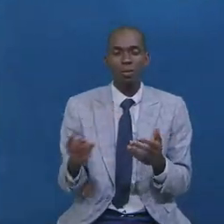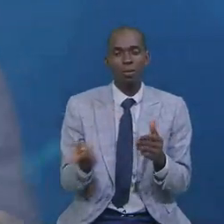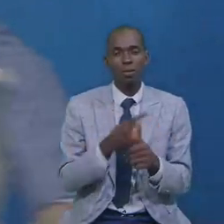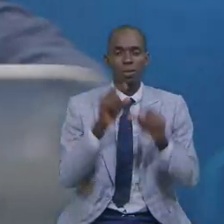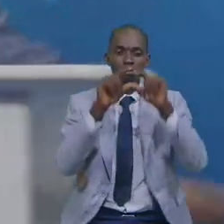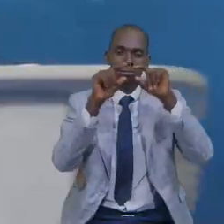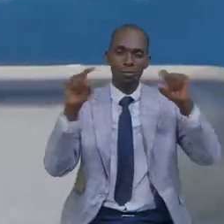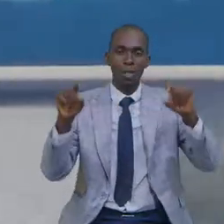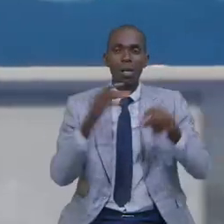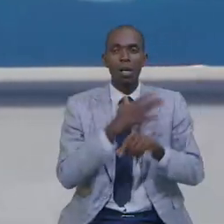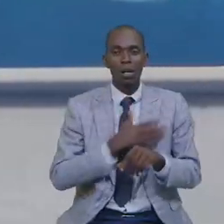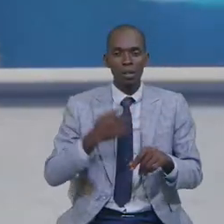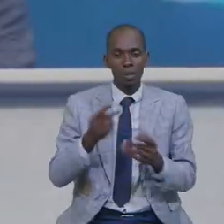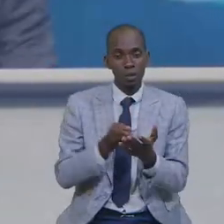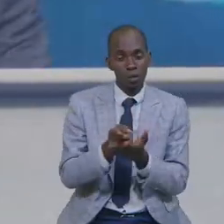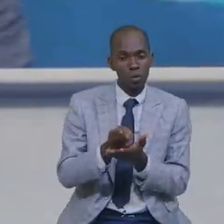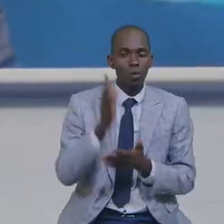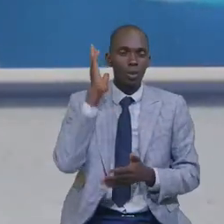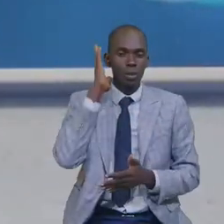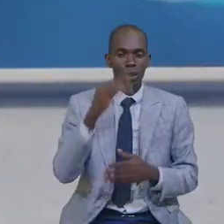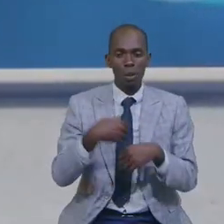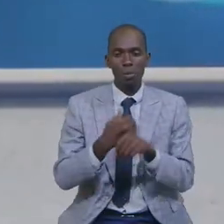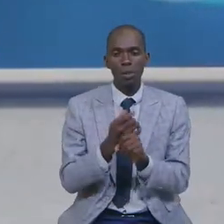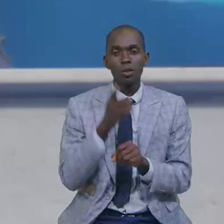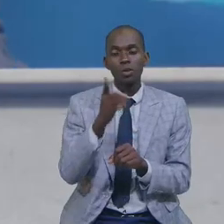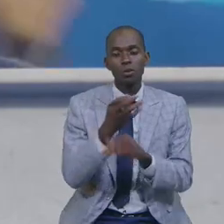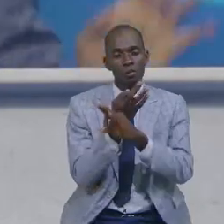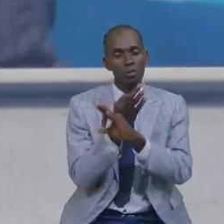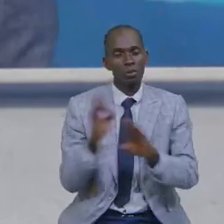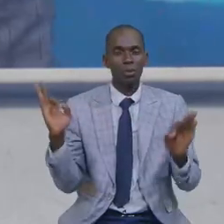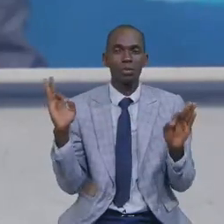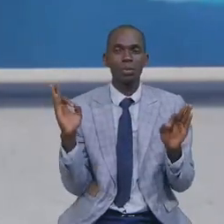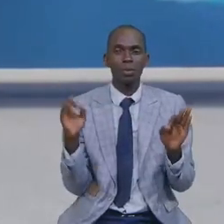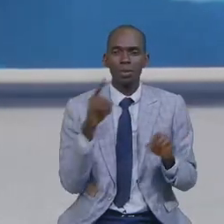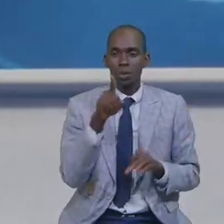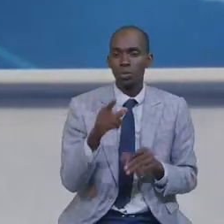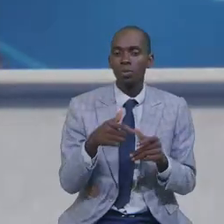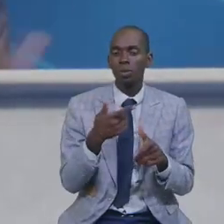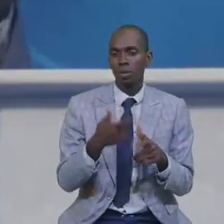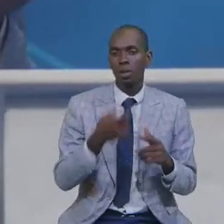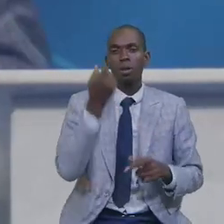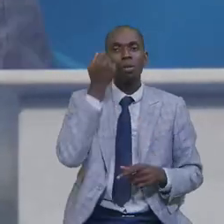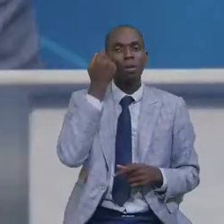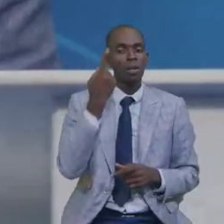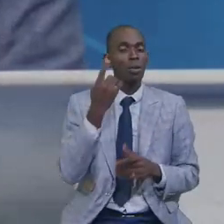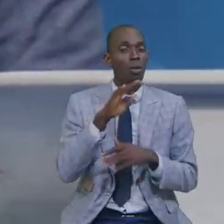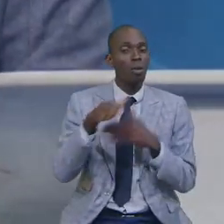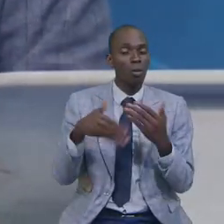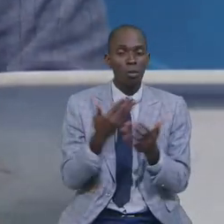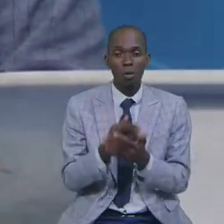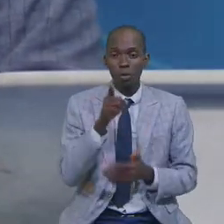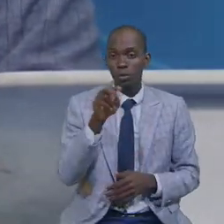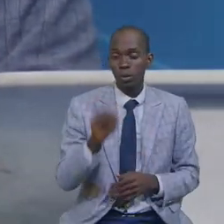la première ligne et la vérité vous affranchira vous comprenez alors tous